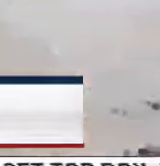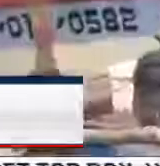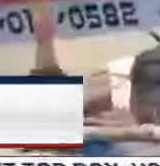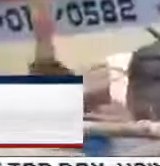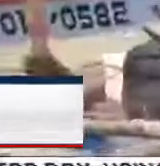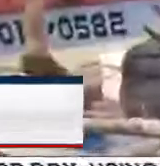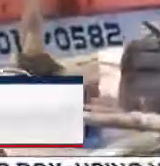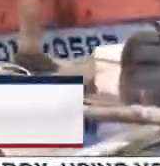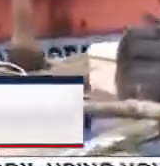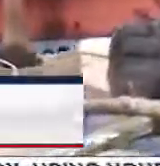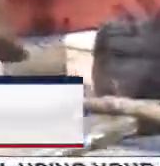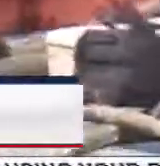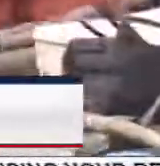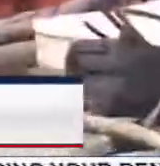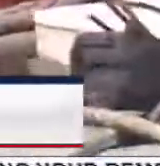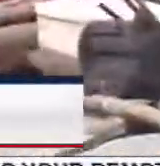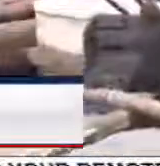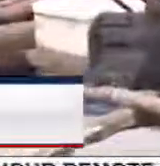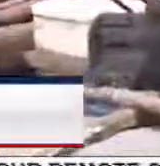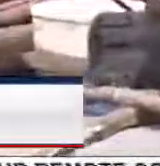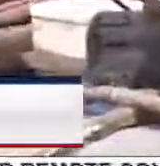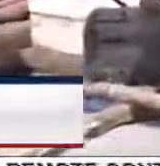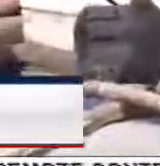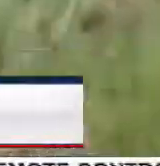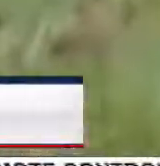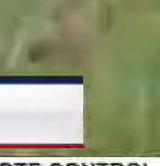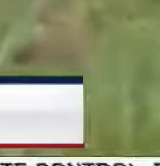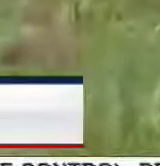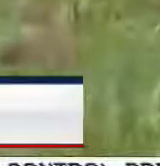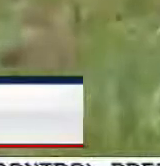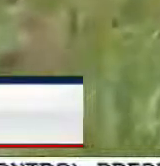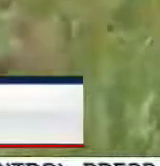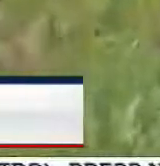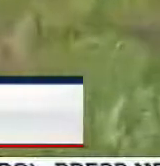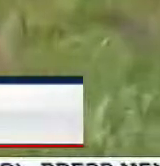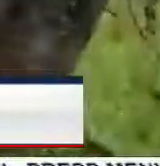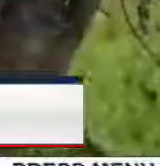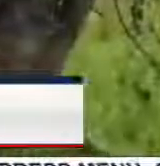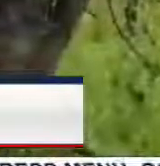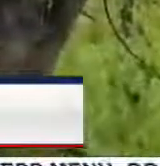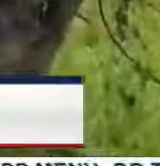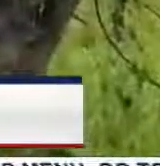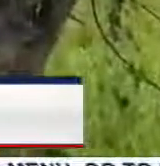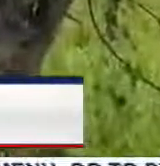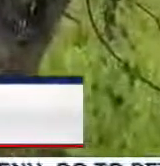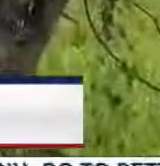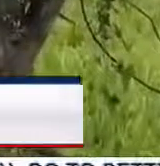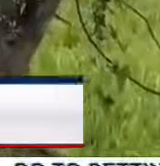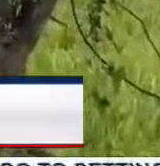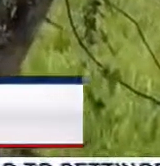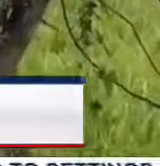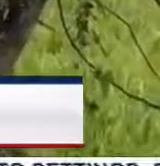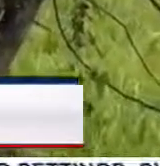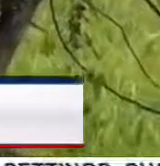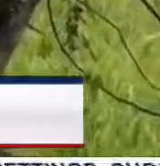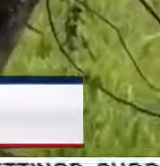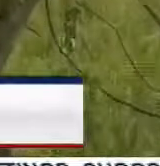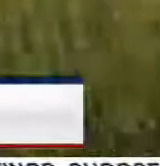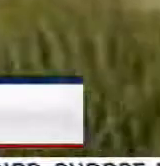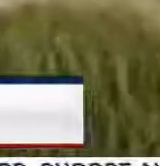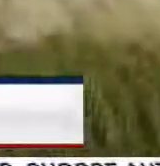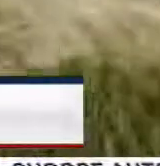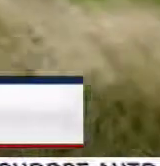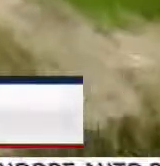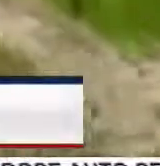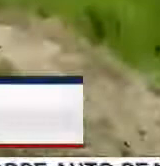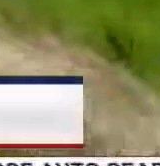mga magsasaka at mangingisda. Pinagagamit din ng ahensya ng libre ang kanilang van para mabawasan ang gasto sa transportasyon